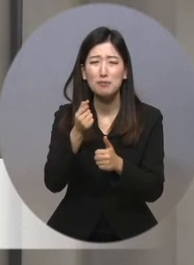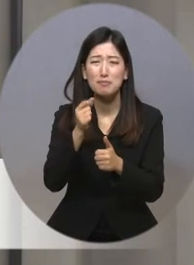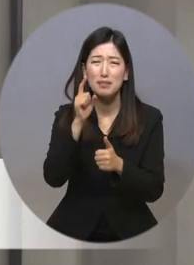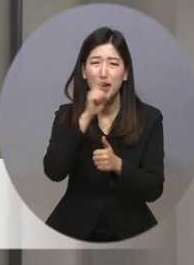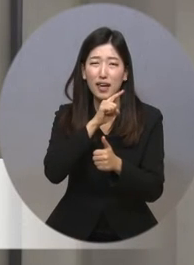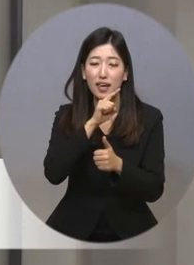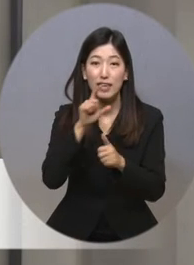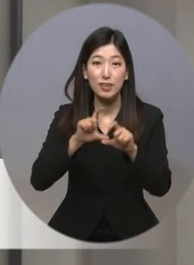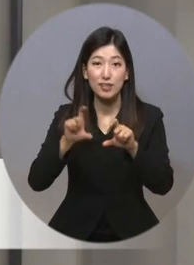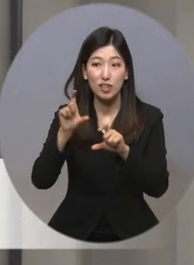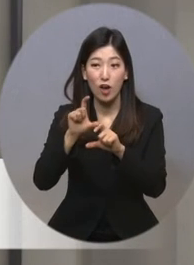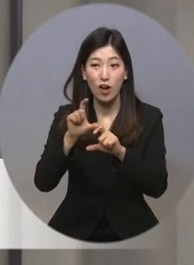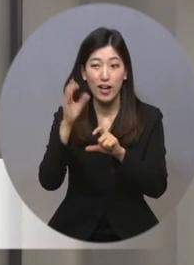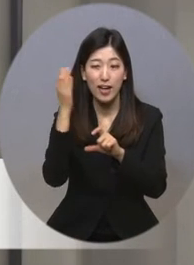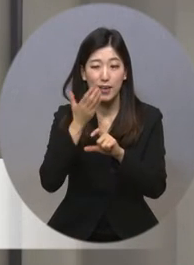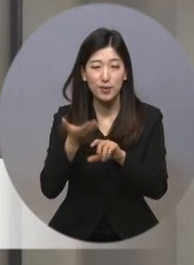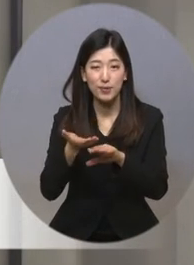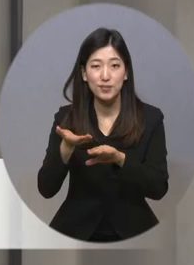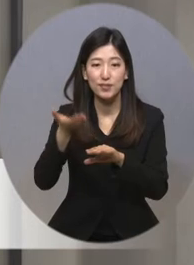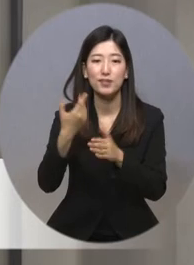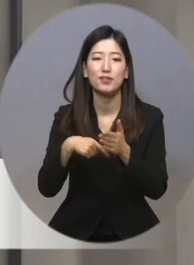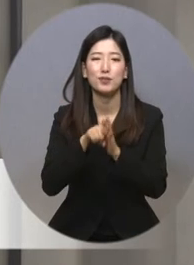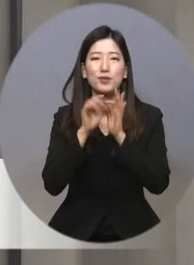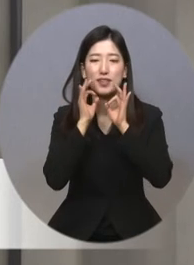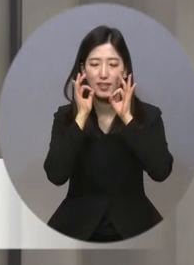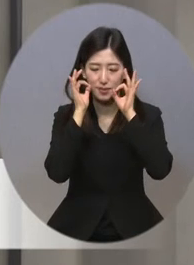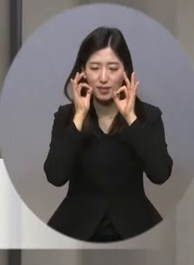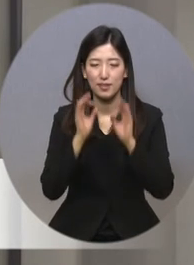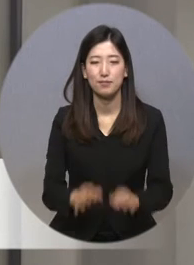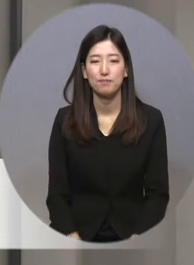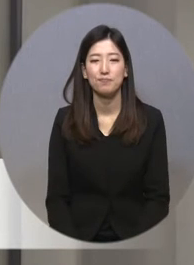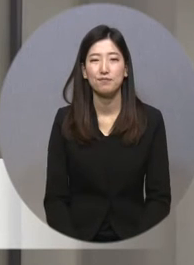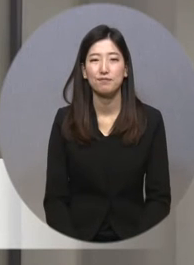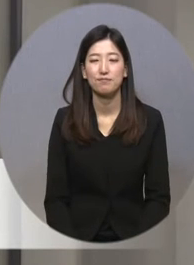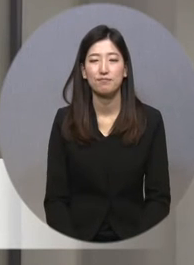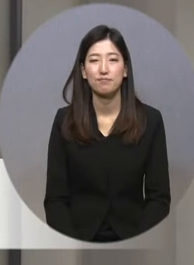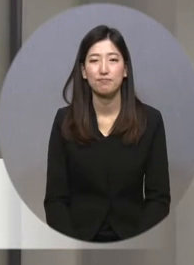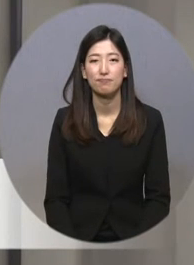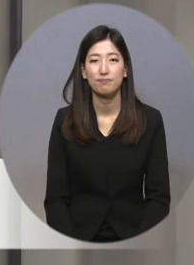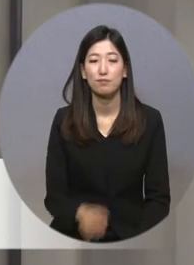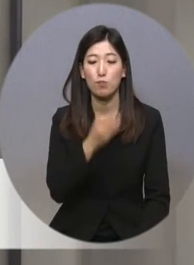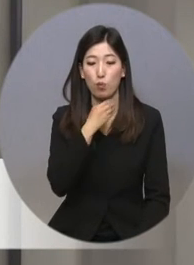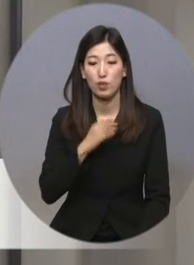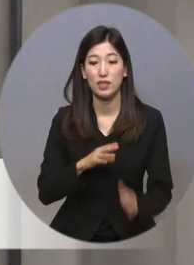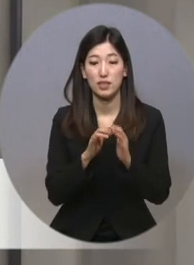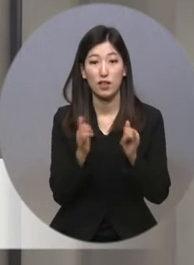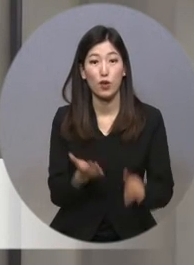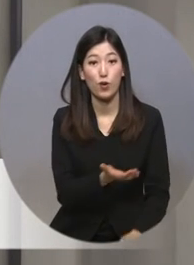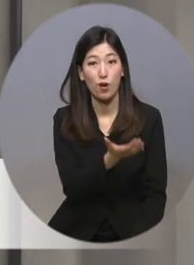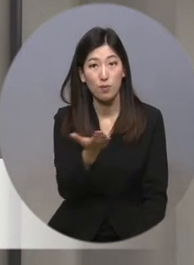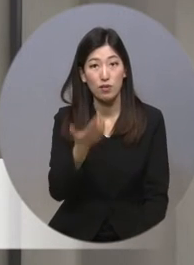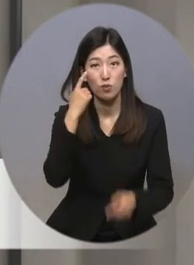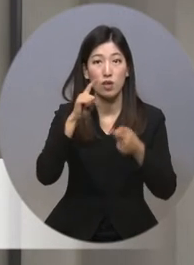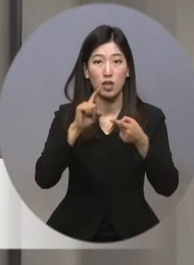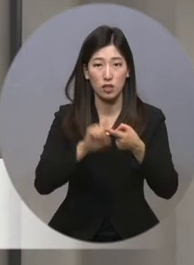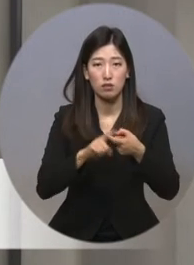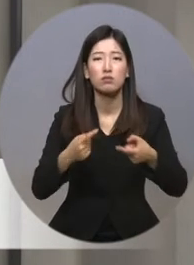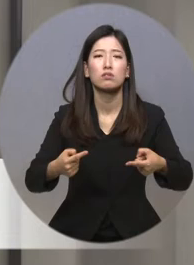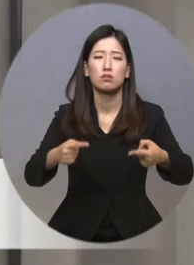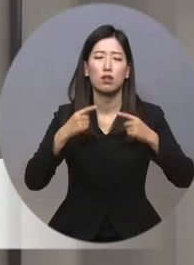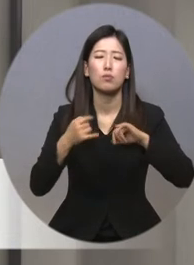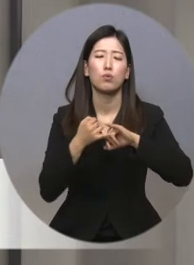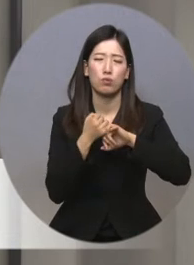약간 타서 노력하겠습니다 예 어떡해 원더 분들의 많은 관심과 참여가 목표